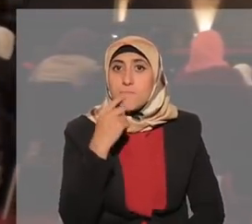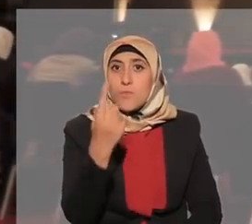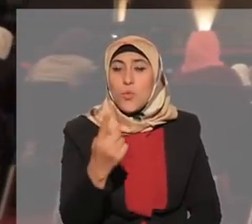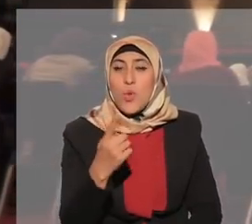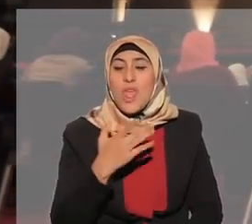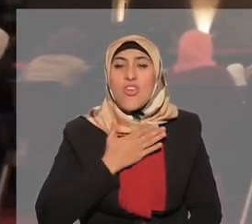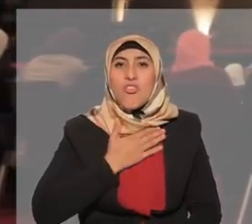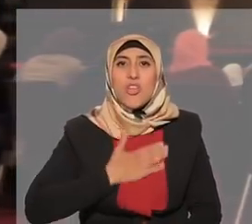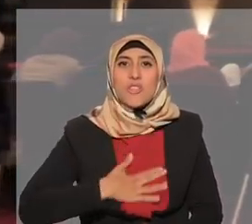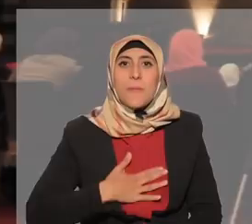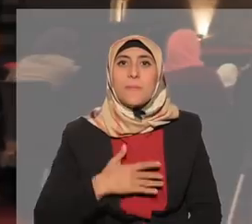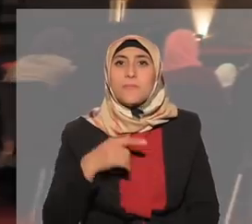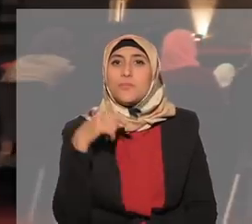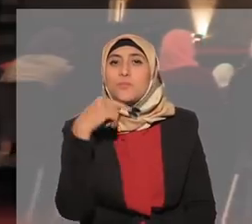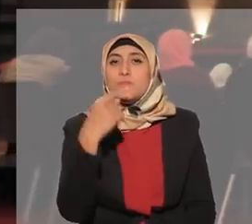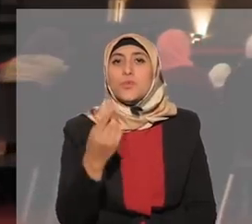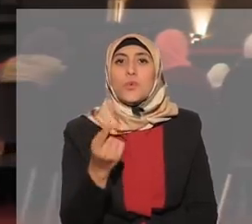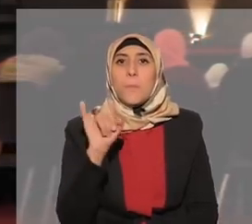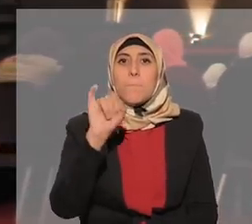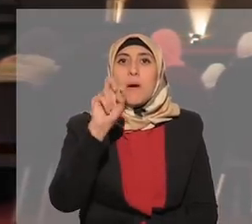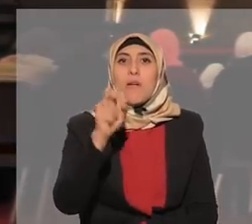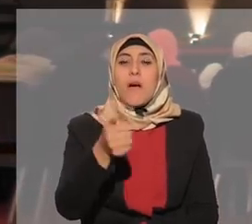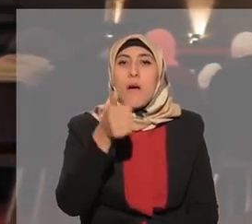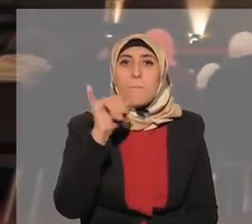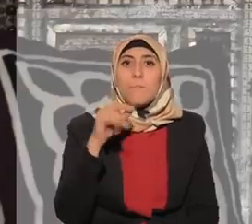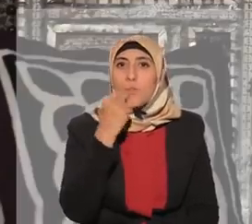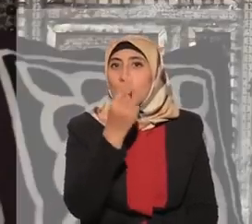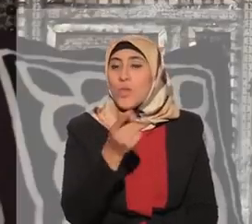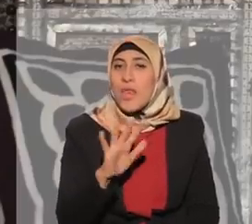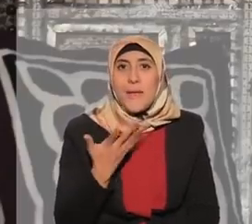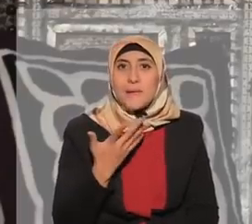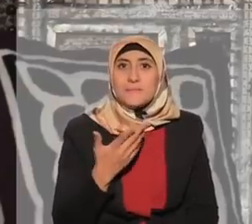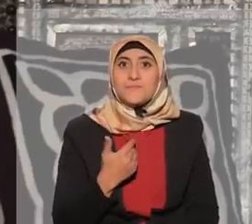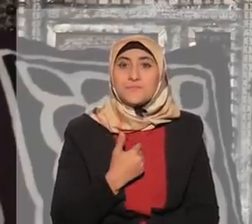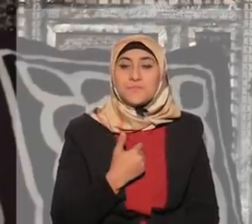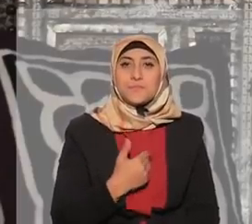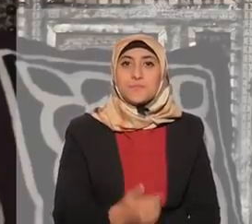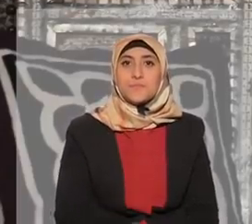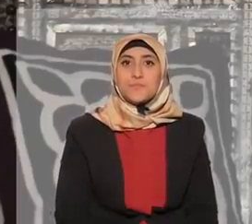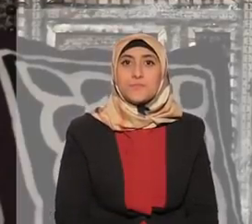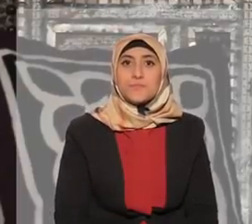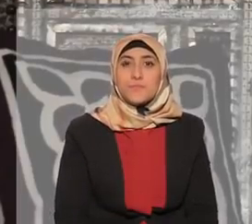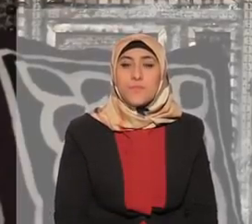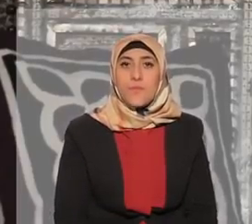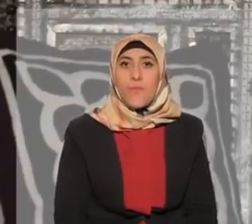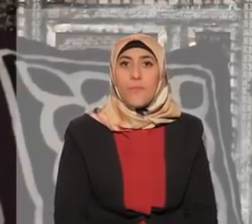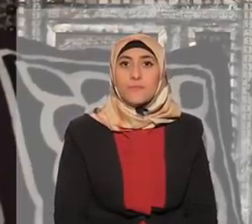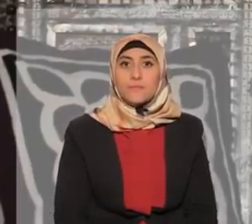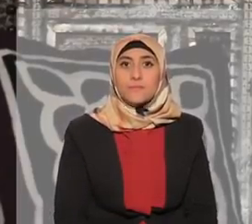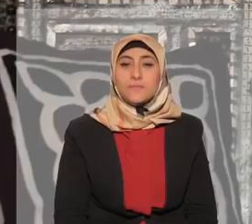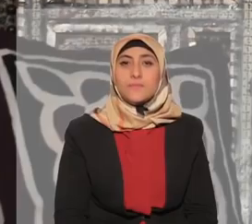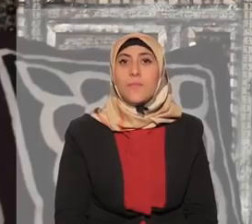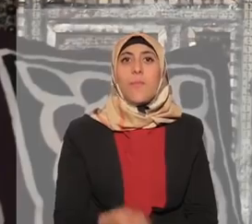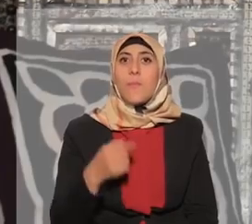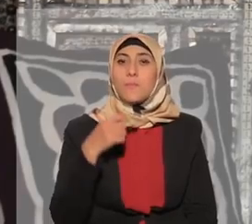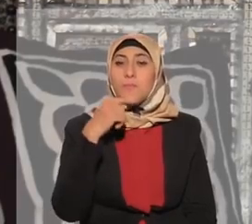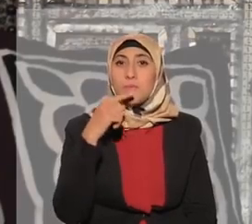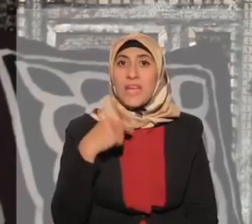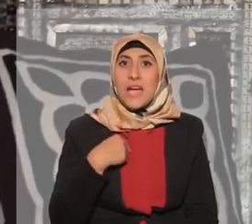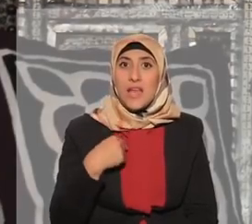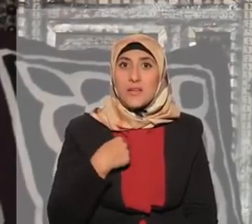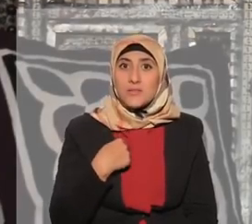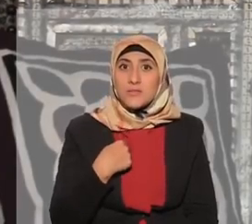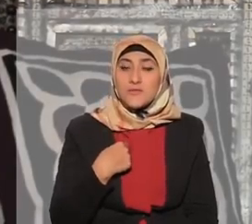يتكلم عن الرضا، عن مقام الرضا. يقول سيدنا أبو ذر: يقول سيدنا أبو ذر رضي الله